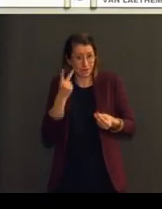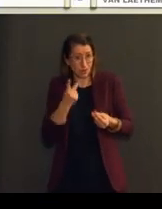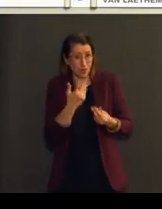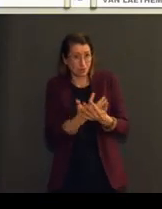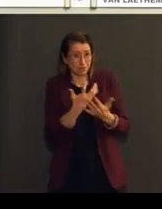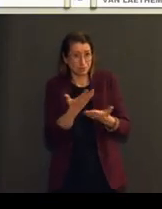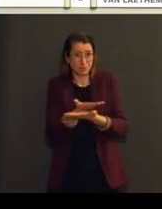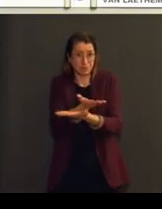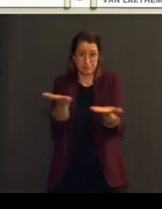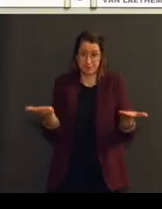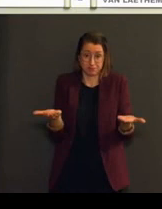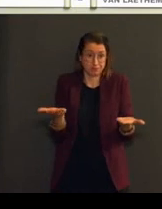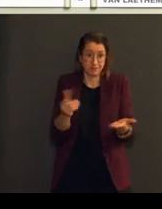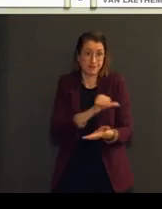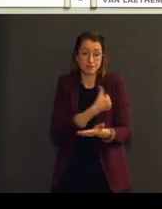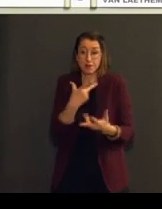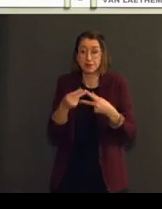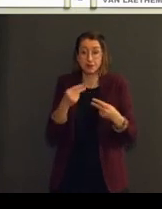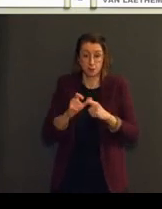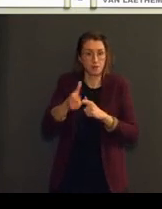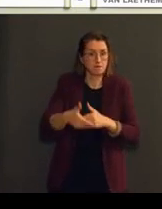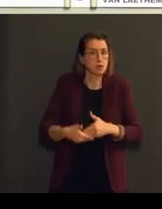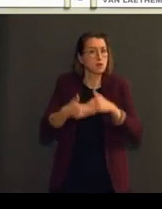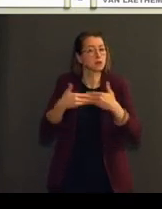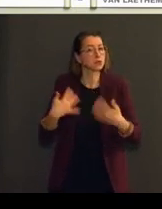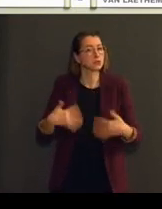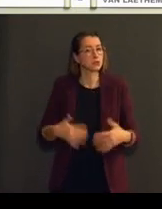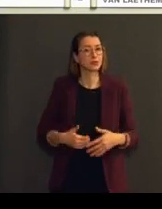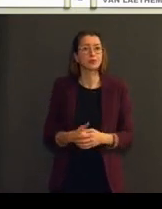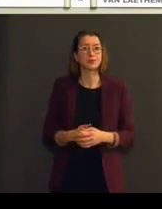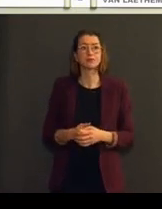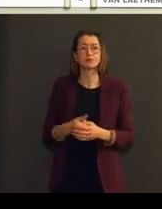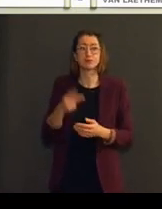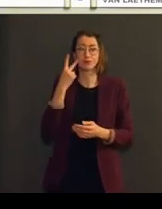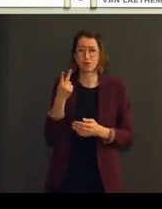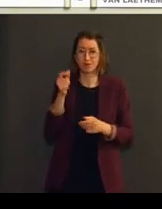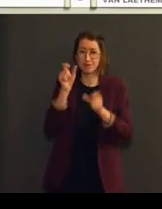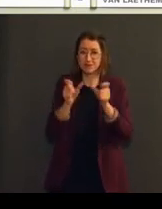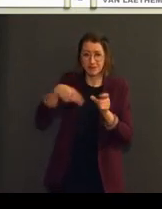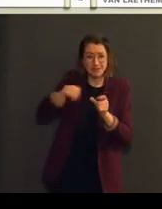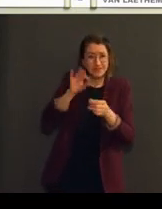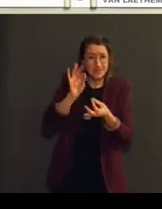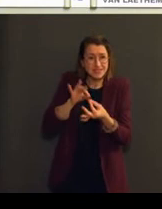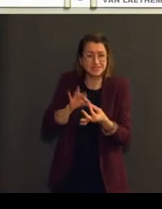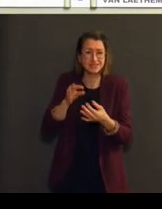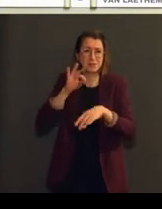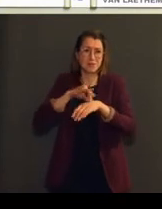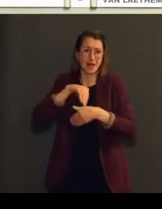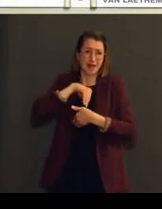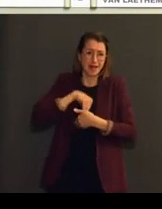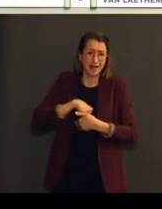un impact, et ce, y compris chez ceux qui sont les plus fragiles, les personnes les plus âgées. Le vaccin